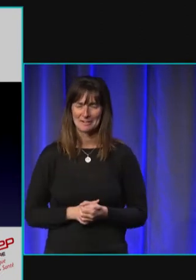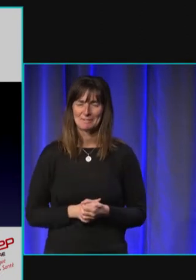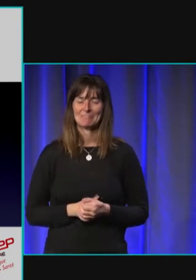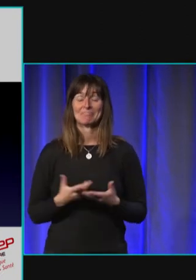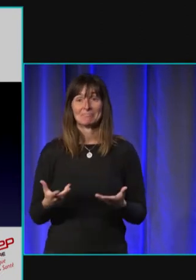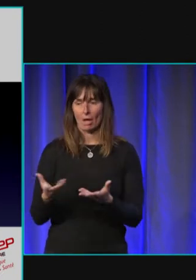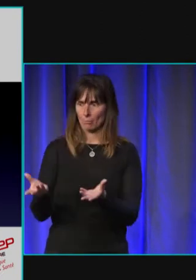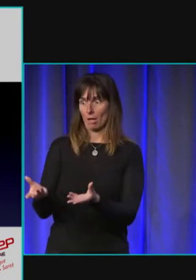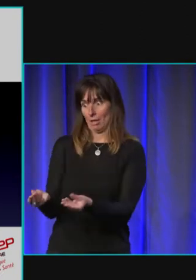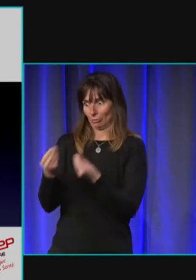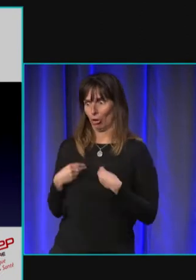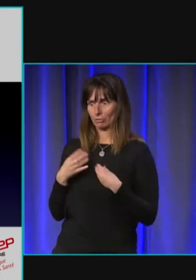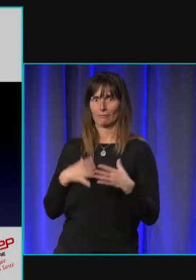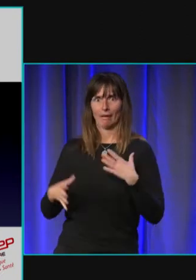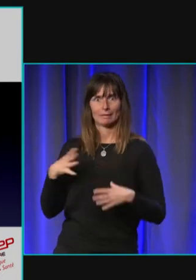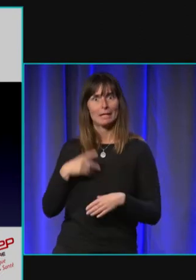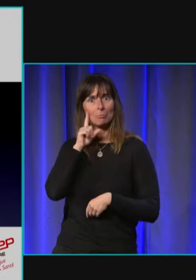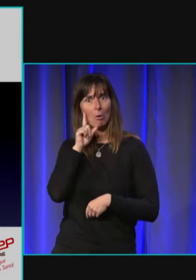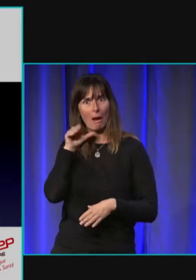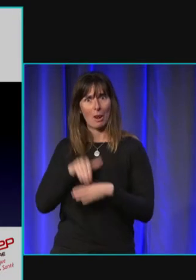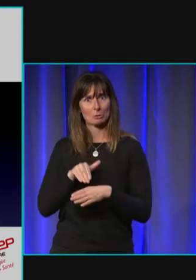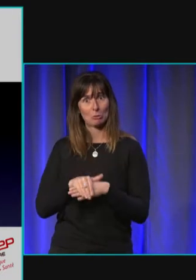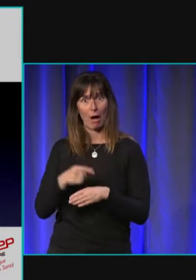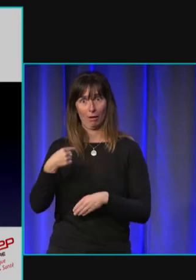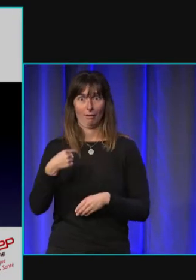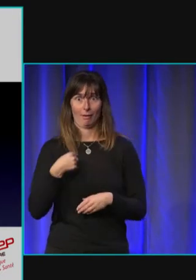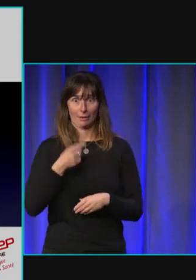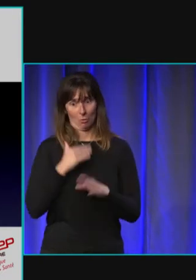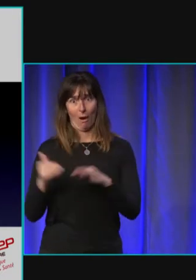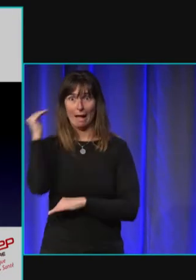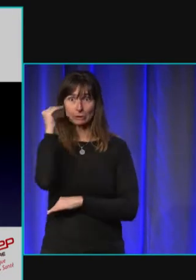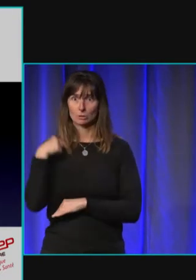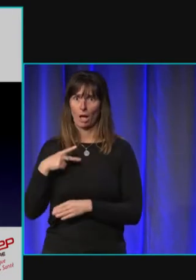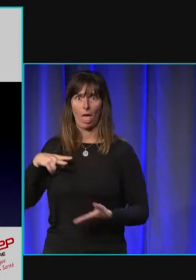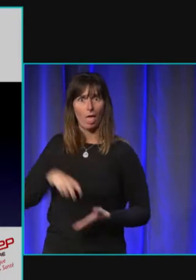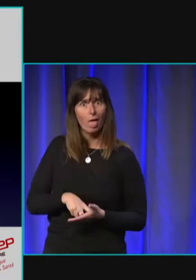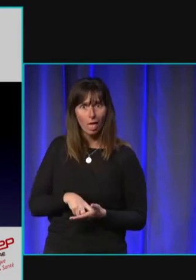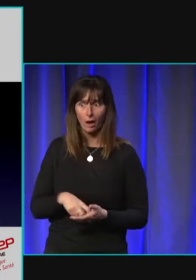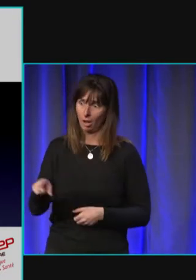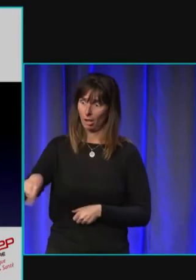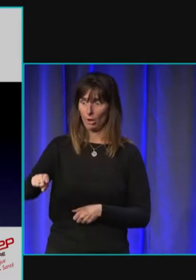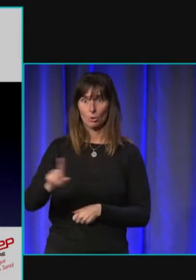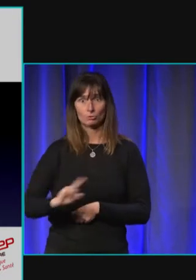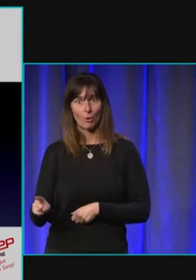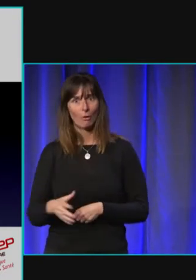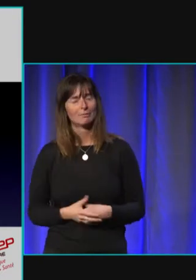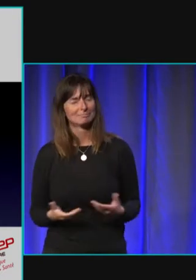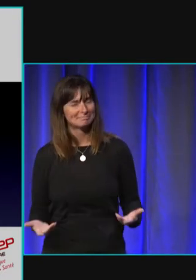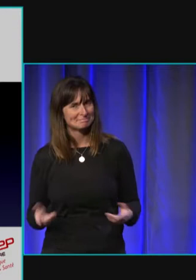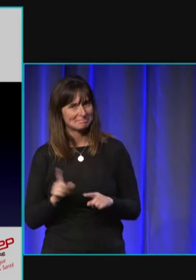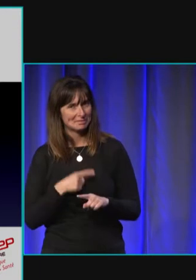finalement nous fatiguer, nous, en tant qu'adultes, hein, puisqu'à la fin de la journée, c'est plutôt nous qui sommes fatigués et un peu moins les enfants.